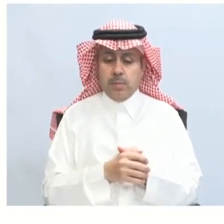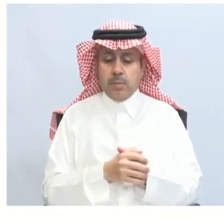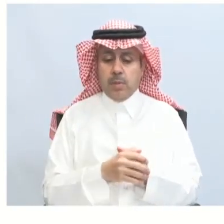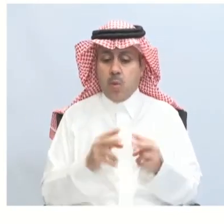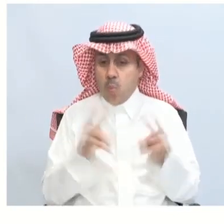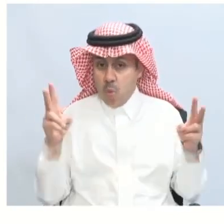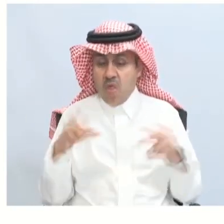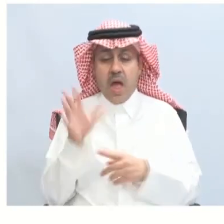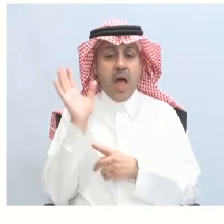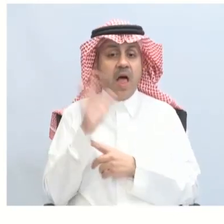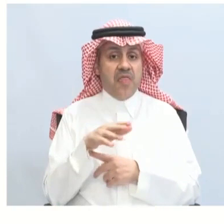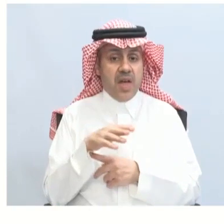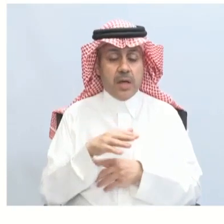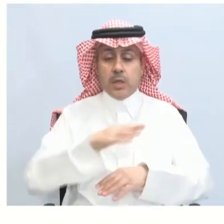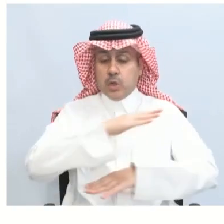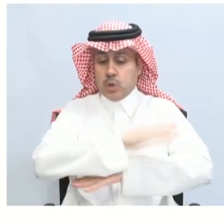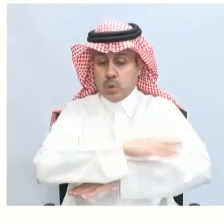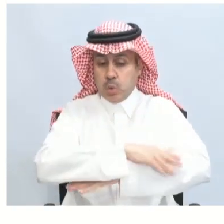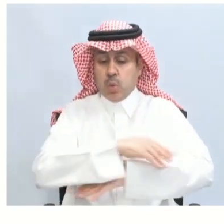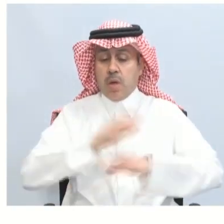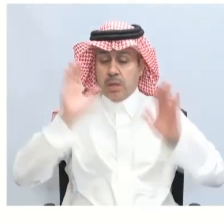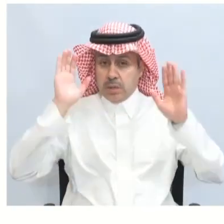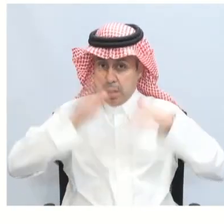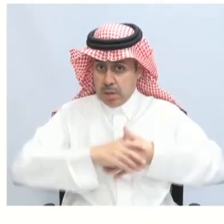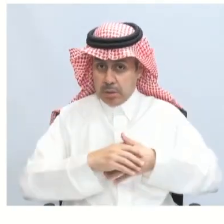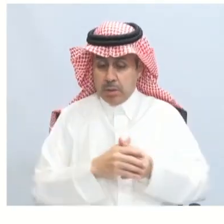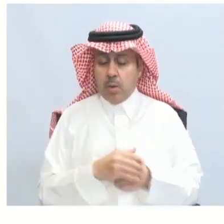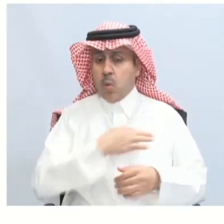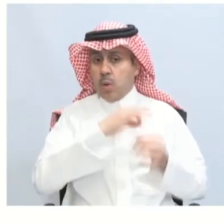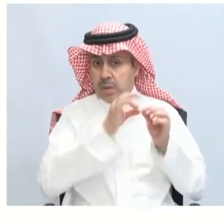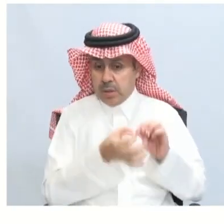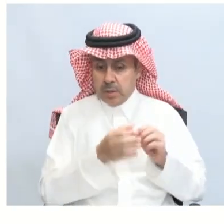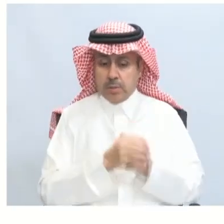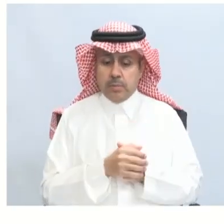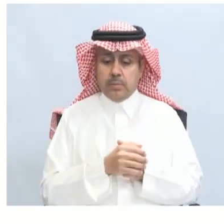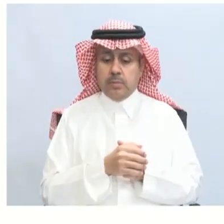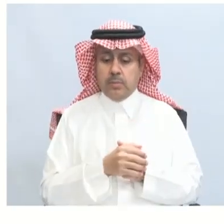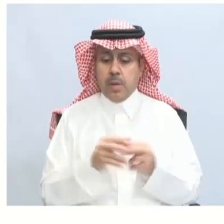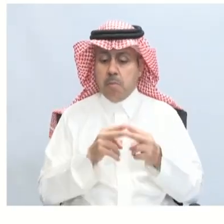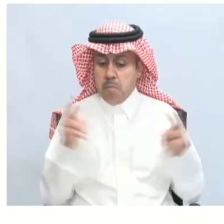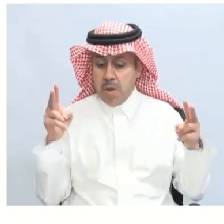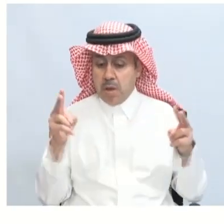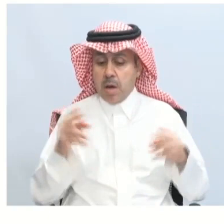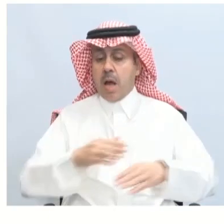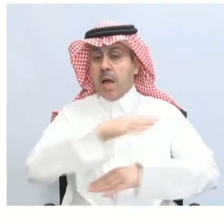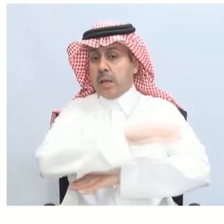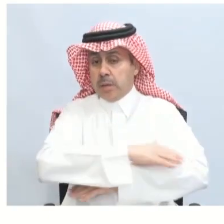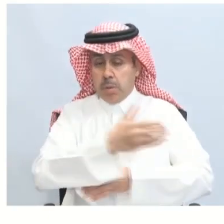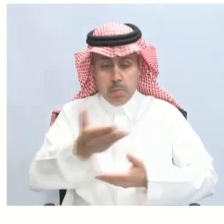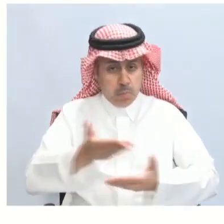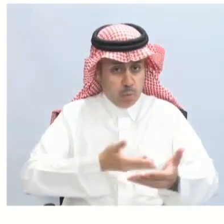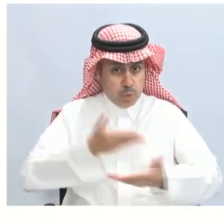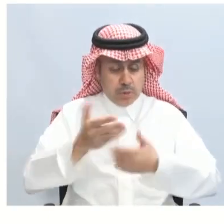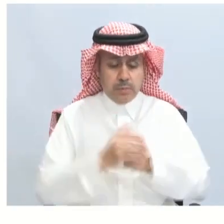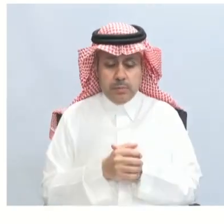كذلك وضحنا اثار الصلاه السلوكيه والاعتقاد وختمنا ذلك باذن الله باننا لدينا الان